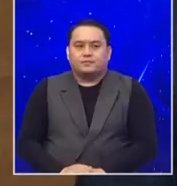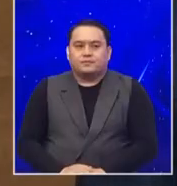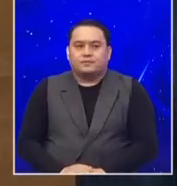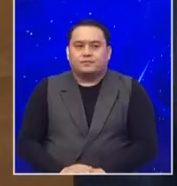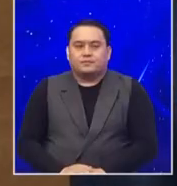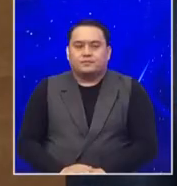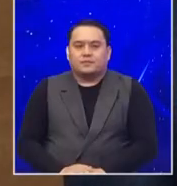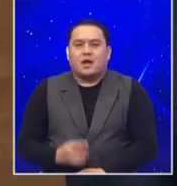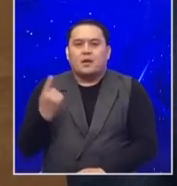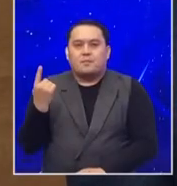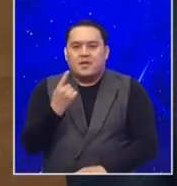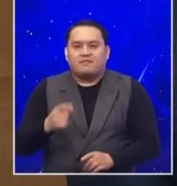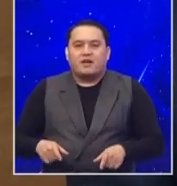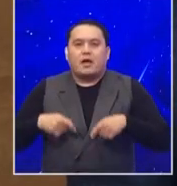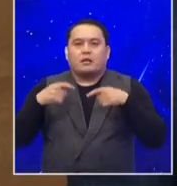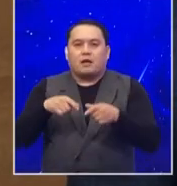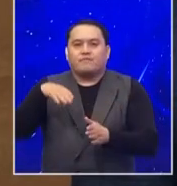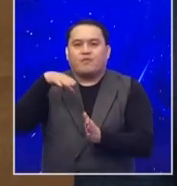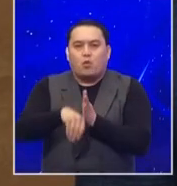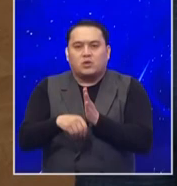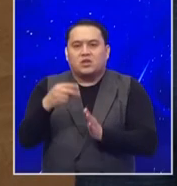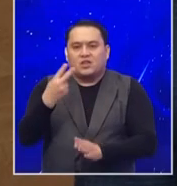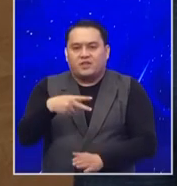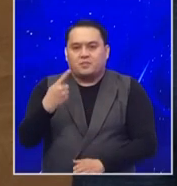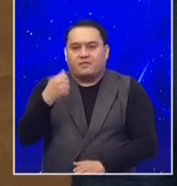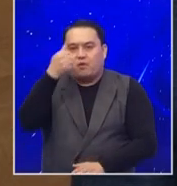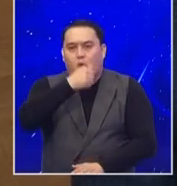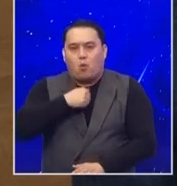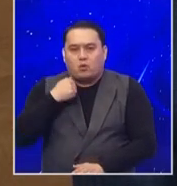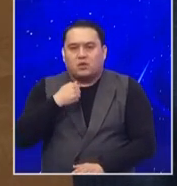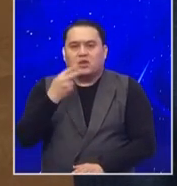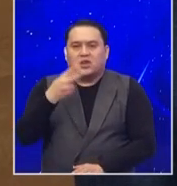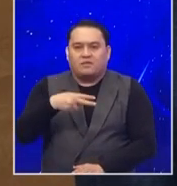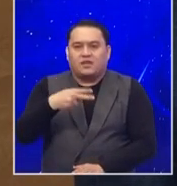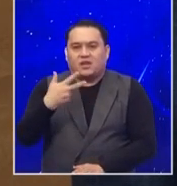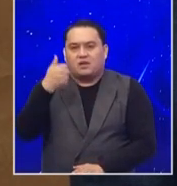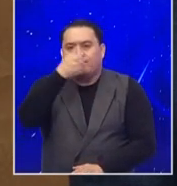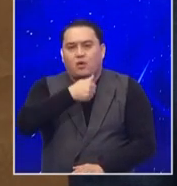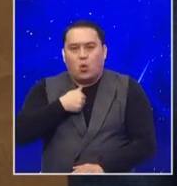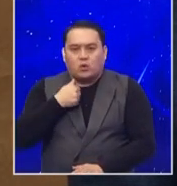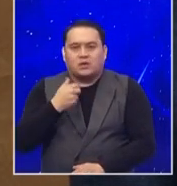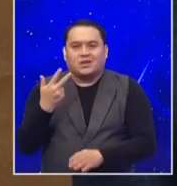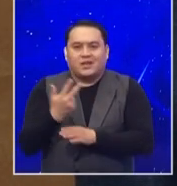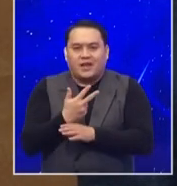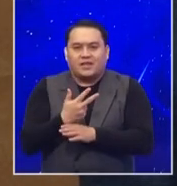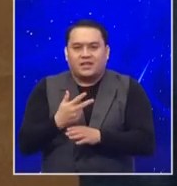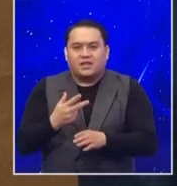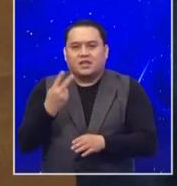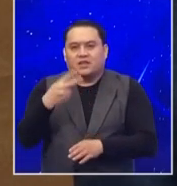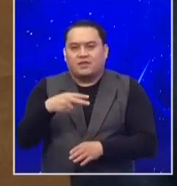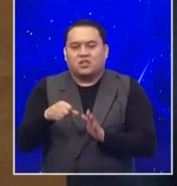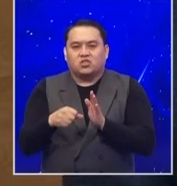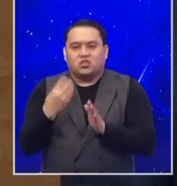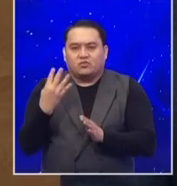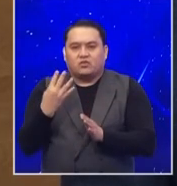Если первый этап вводится с 2021 года, второй этап с 2023 года, третий этап с